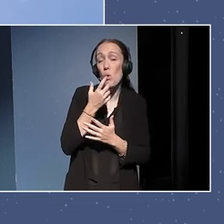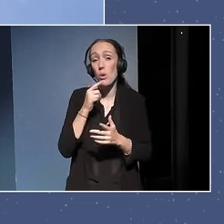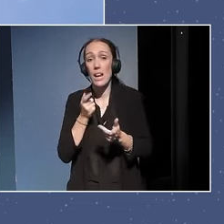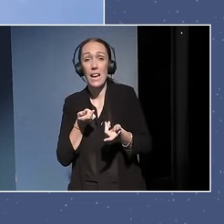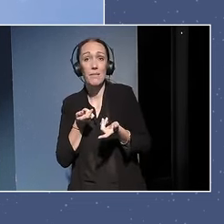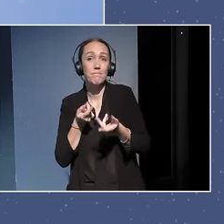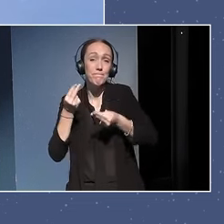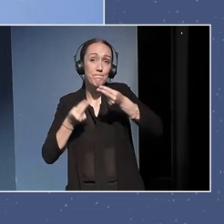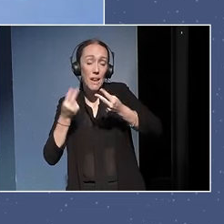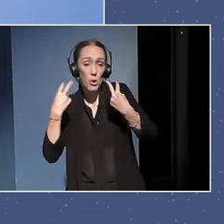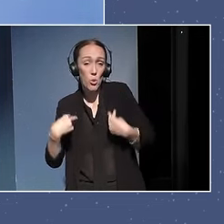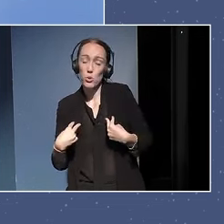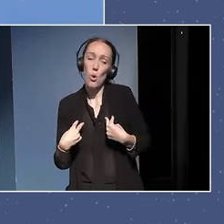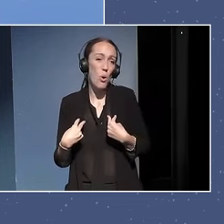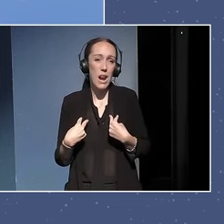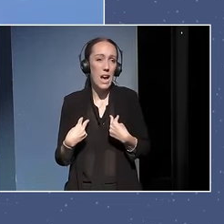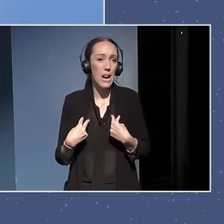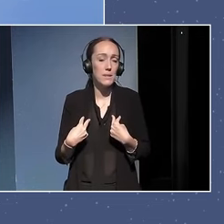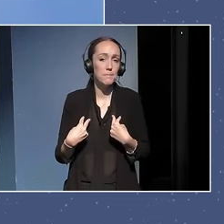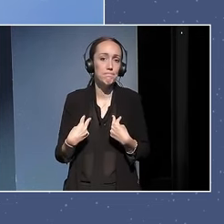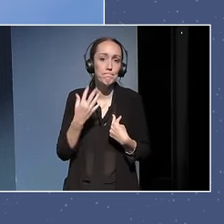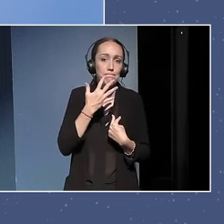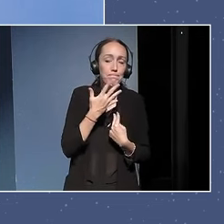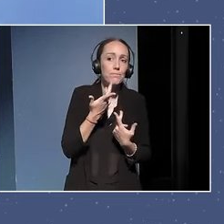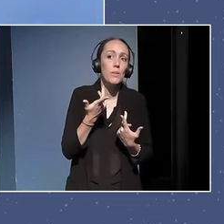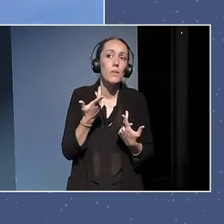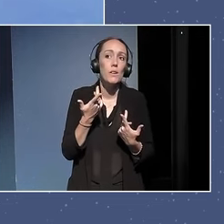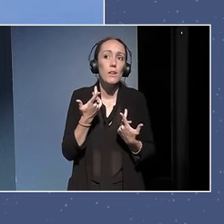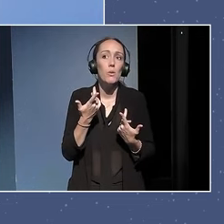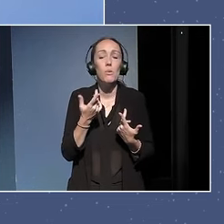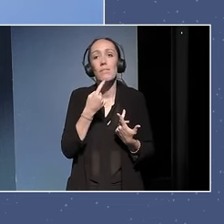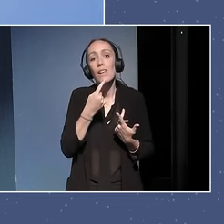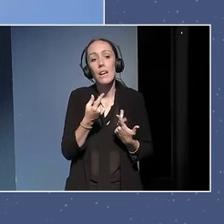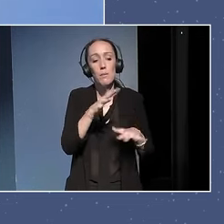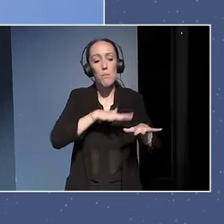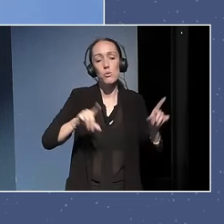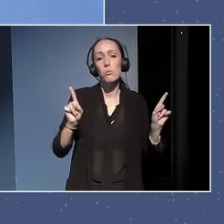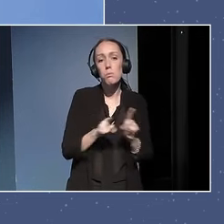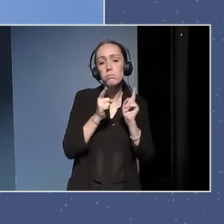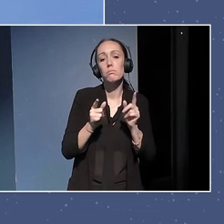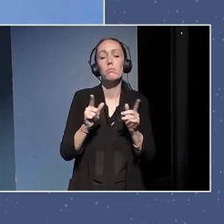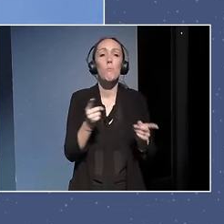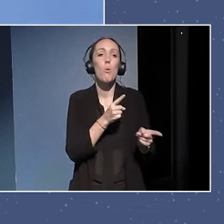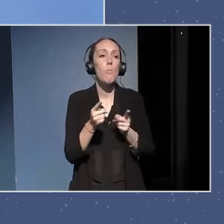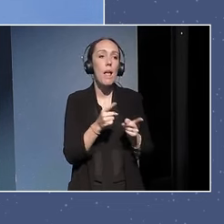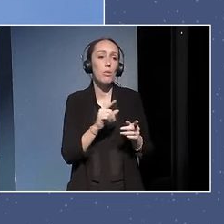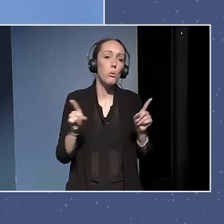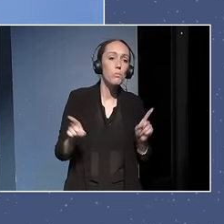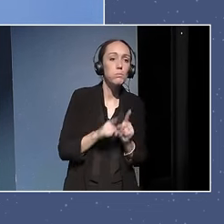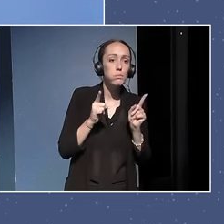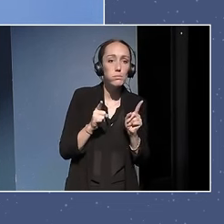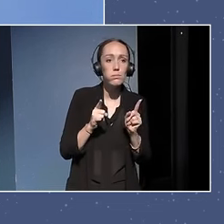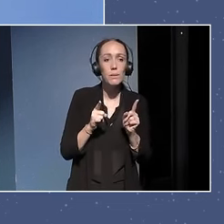nello stesso posto nello stesso momento geologico non basta per spiegare lo sviluppo di